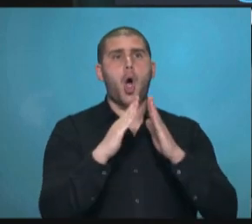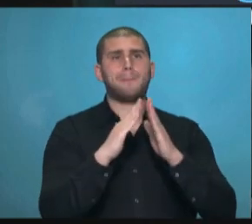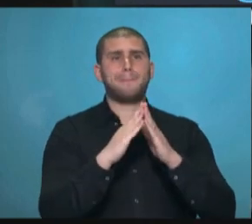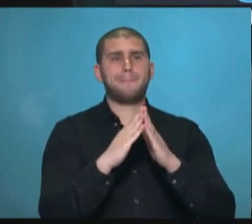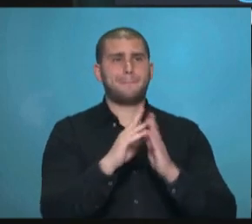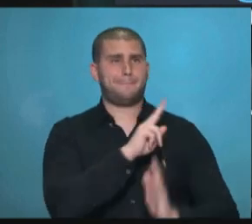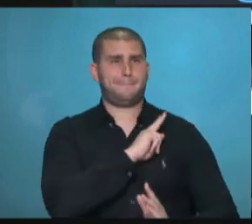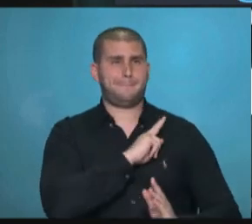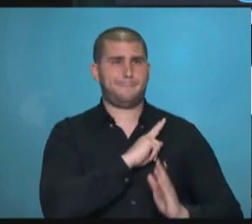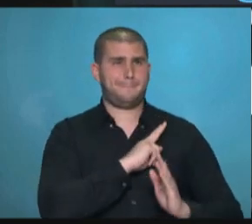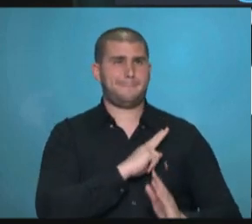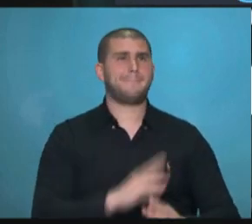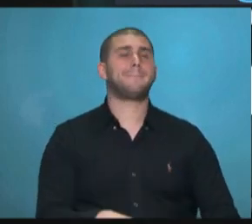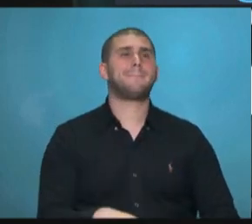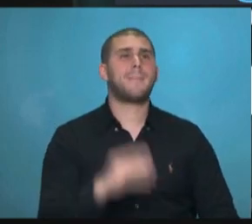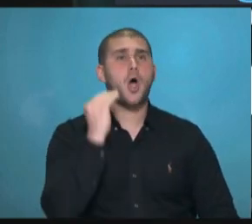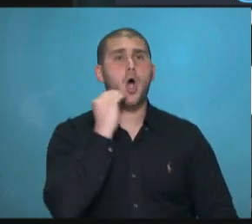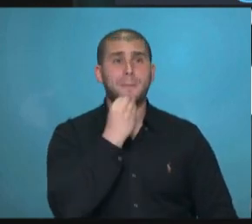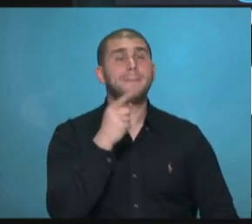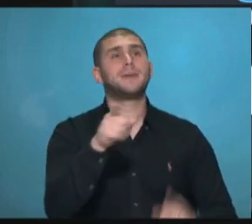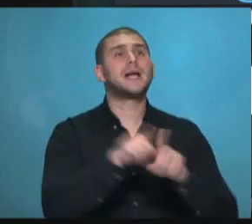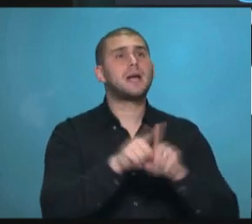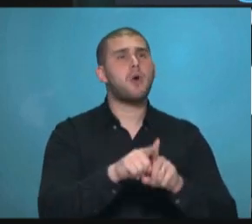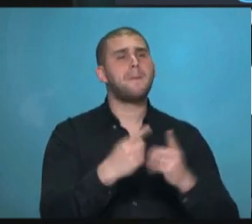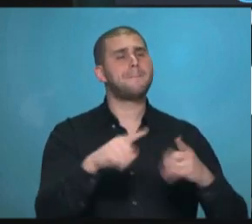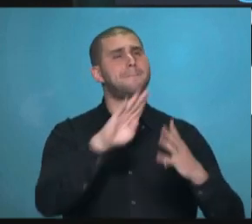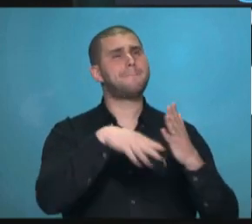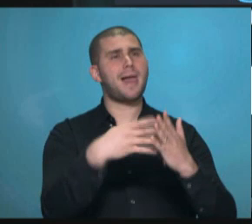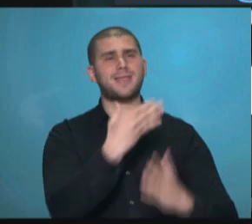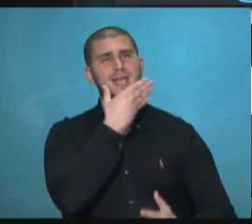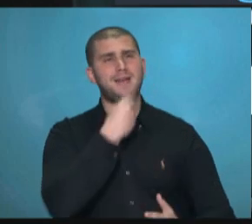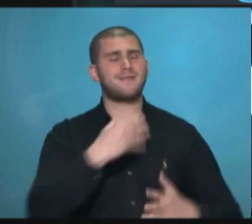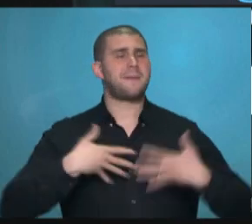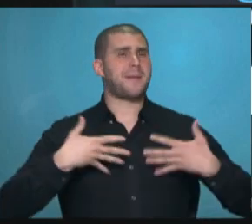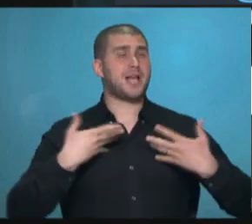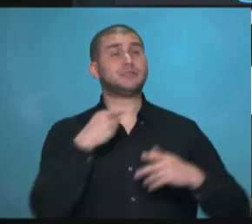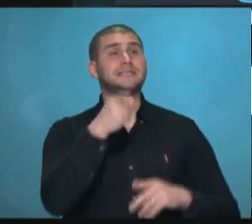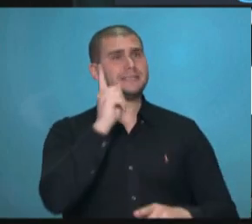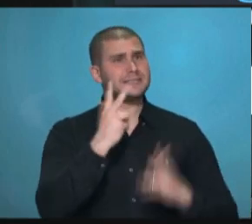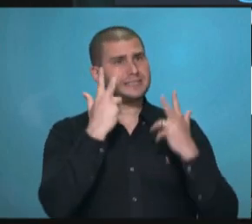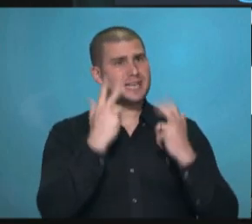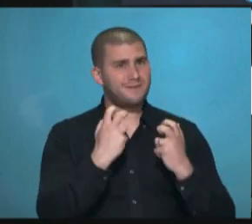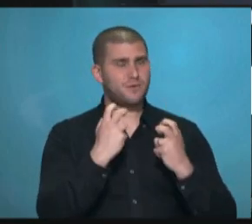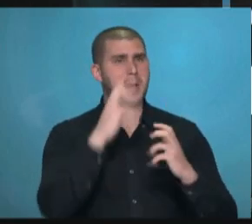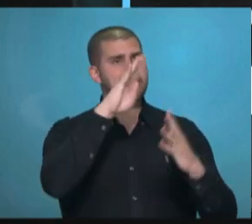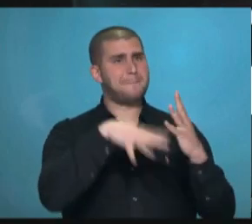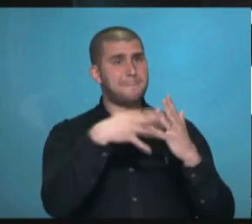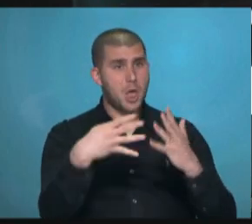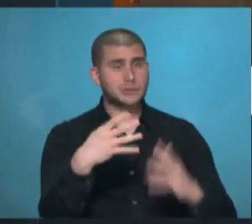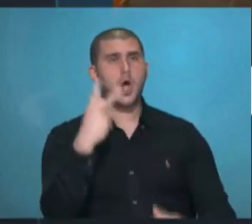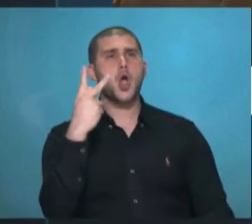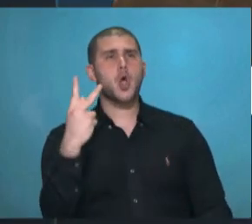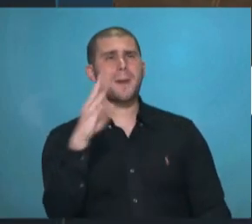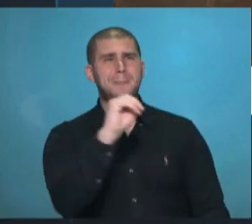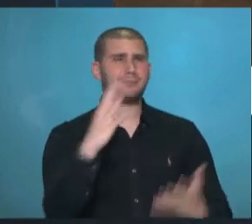אותו אוהד שרגאי וענבר ויצמן, מדובר בבלדה יפה ומרגשת. מה שצפוי עכשיו בלוז, קובי מרימי, זוכה